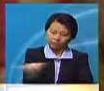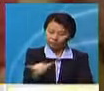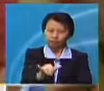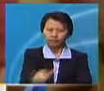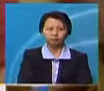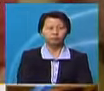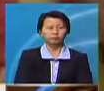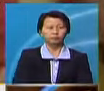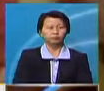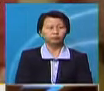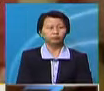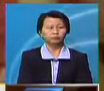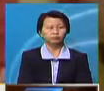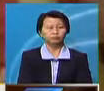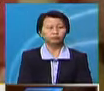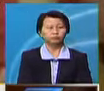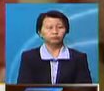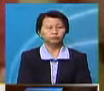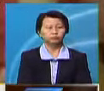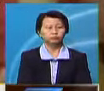Noriah.